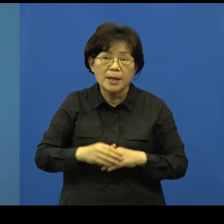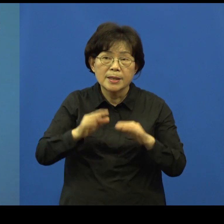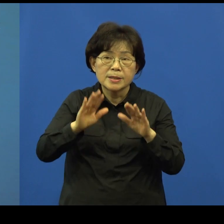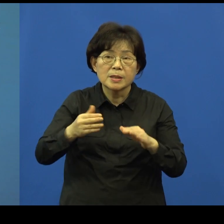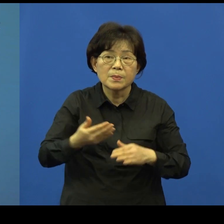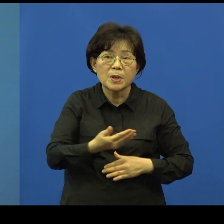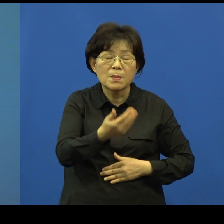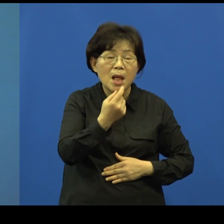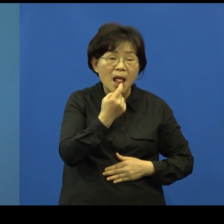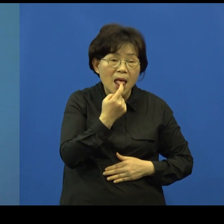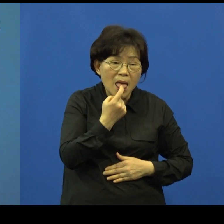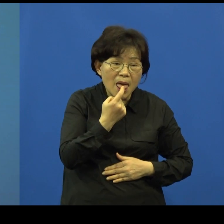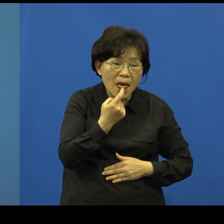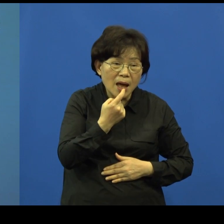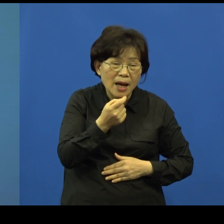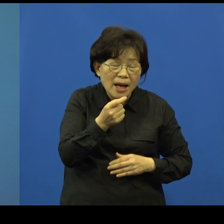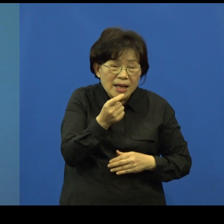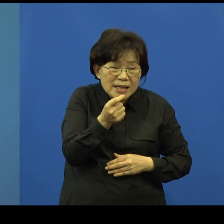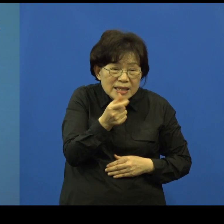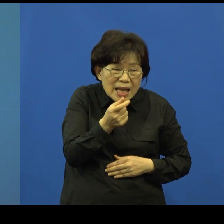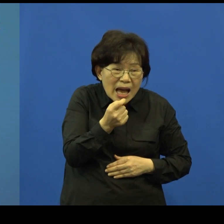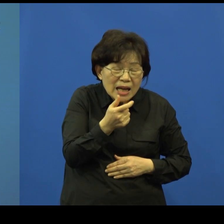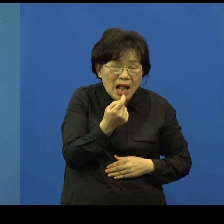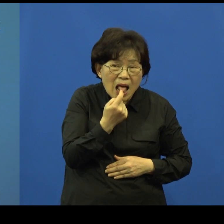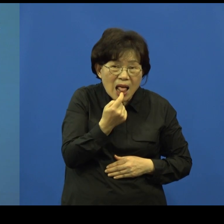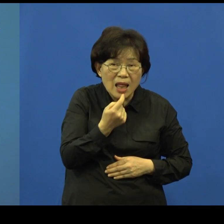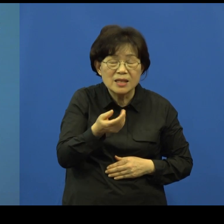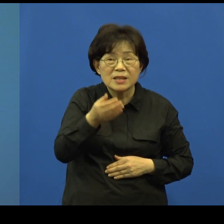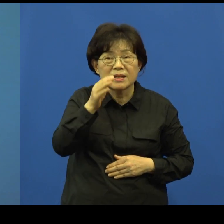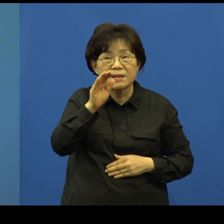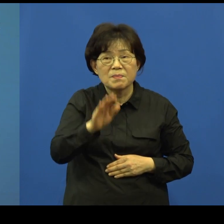지금 여러분, 이 혀가 아주 작은 혀인데